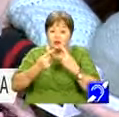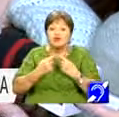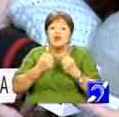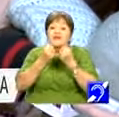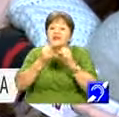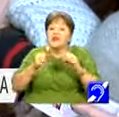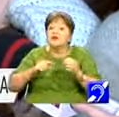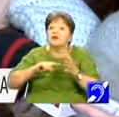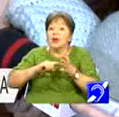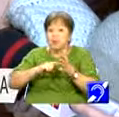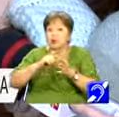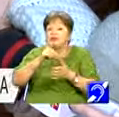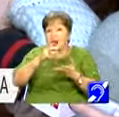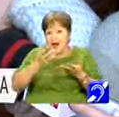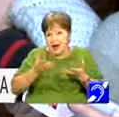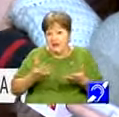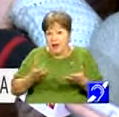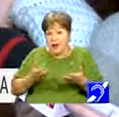acest punctele schimb a fost închis acestui